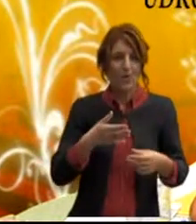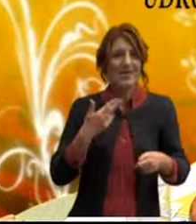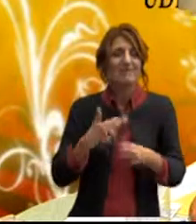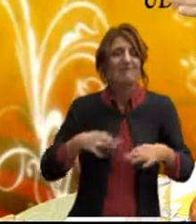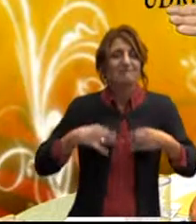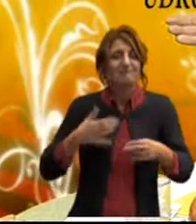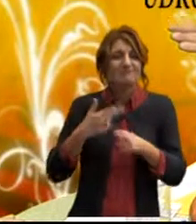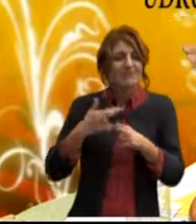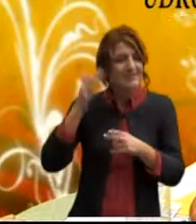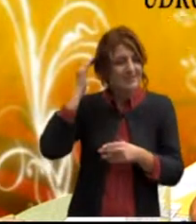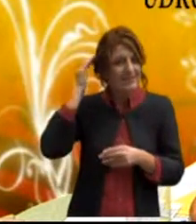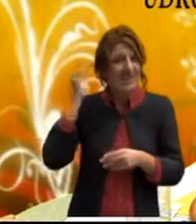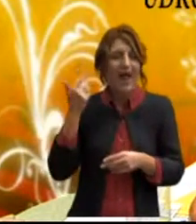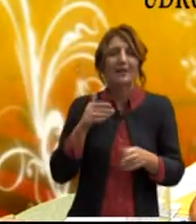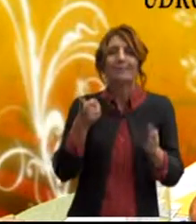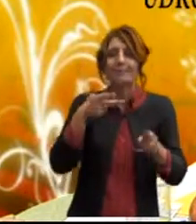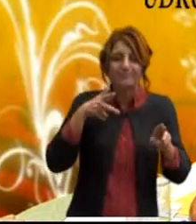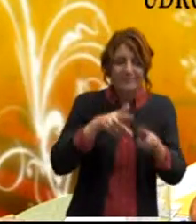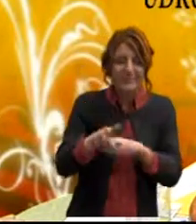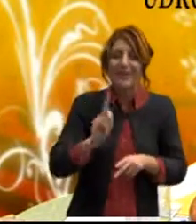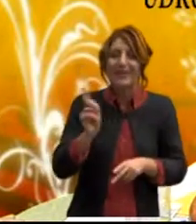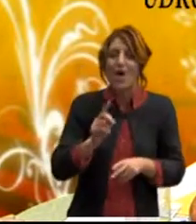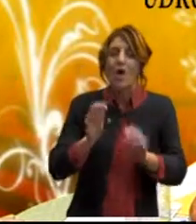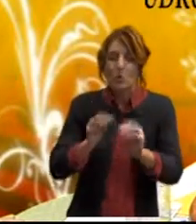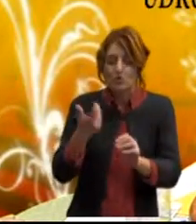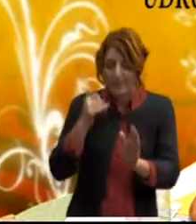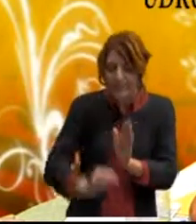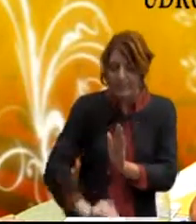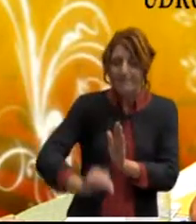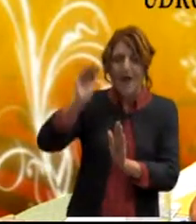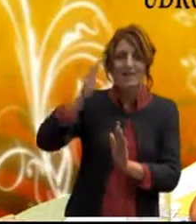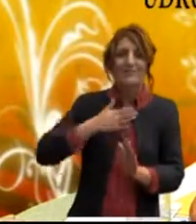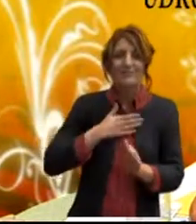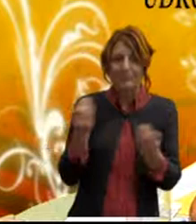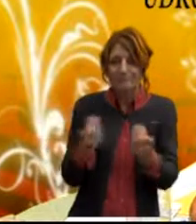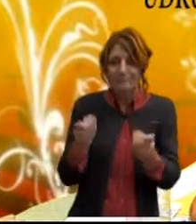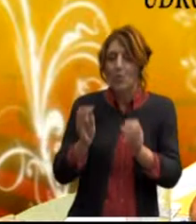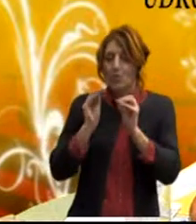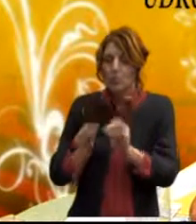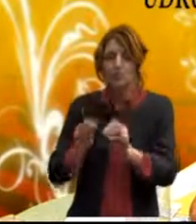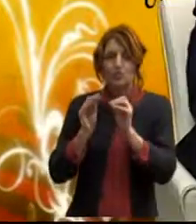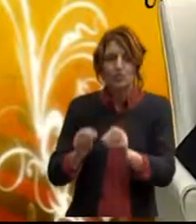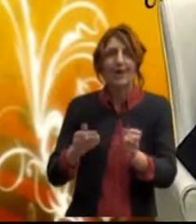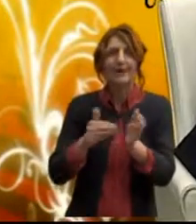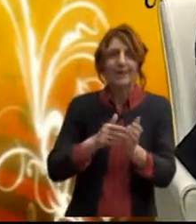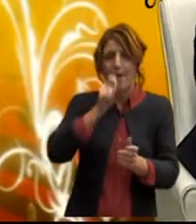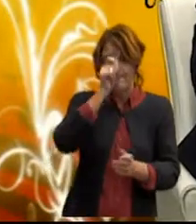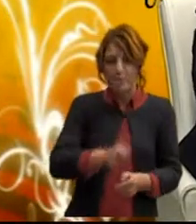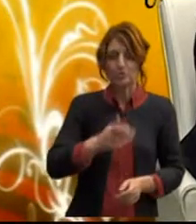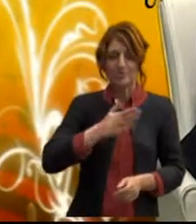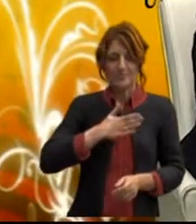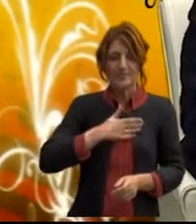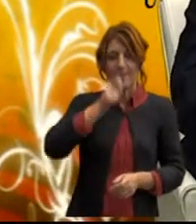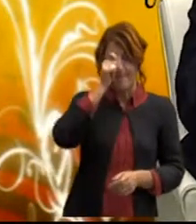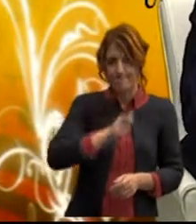treba ta prevencija. Treba čovjeka naučiti od malena, svoje dijete, naučiti da... Da poštuje sebe, poštuje druge, da